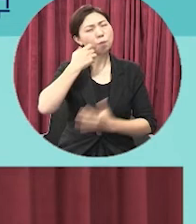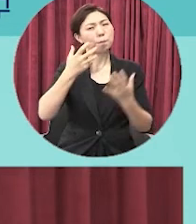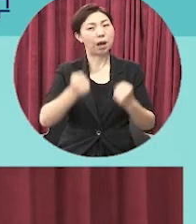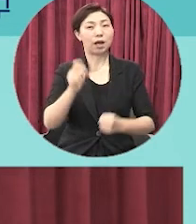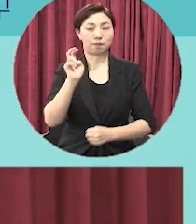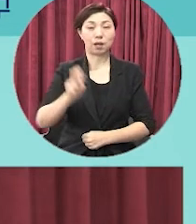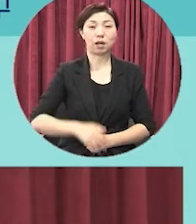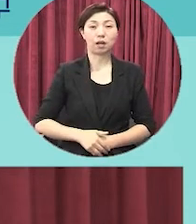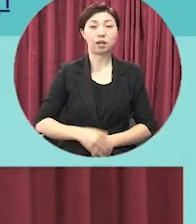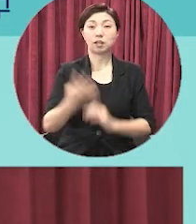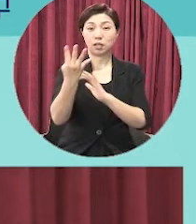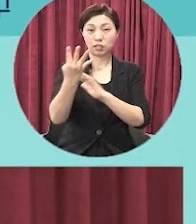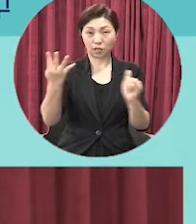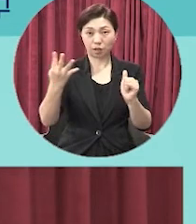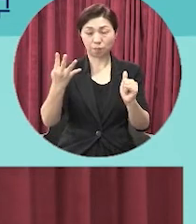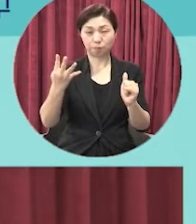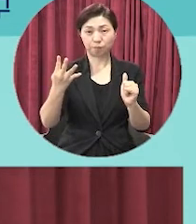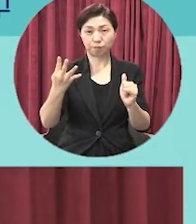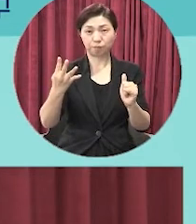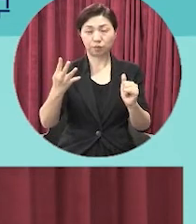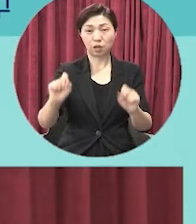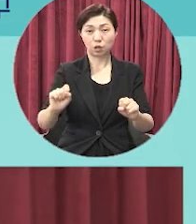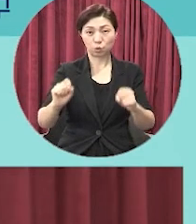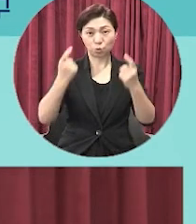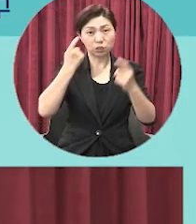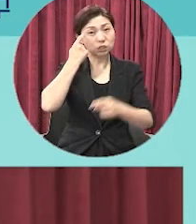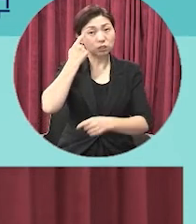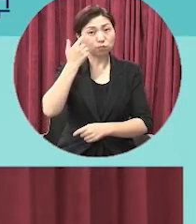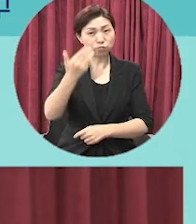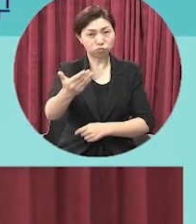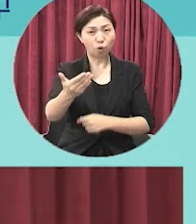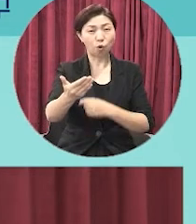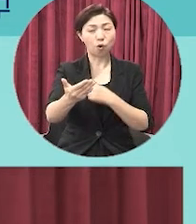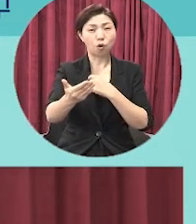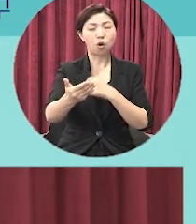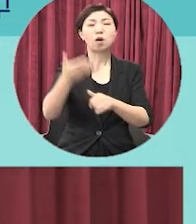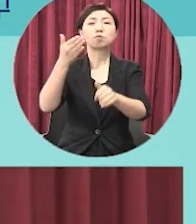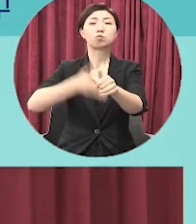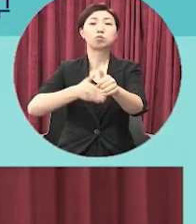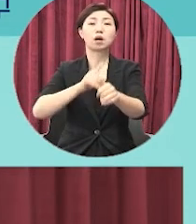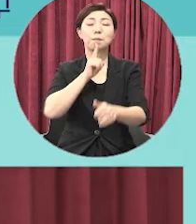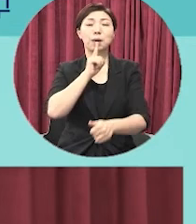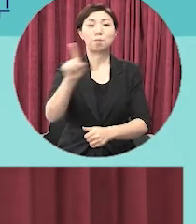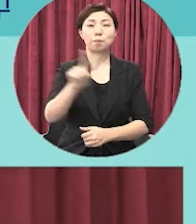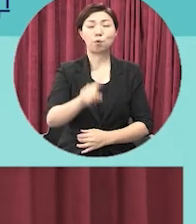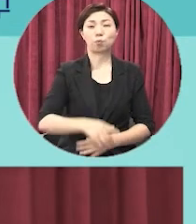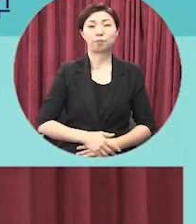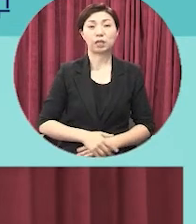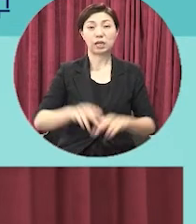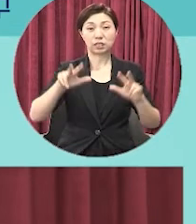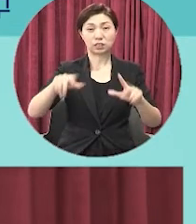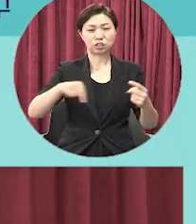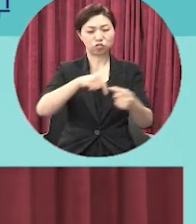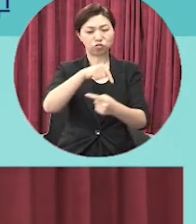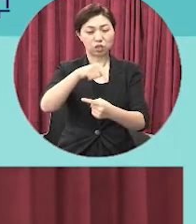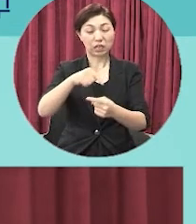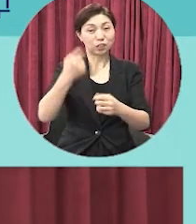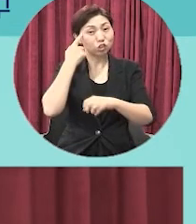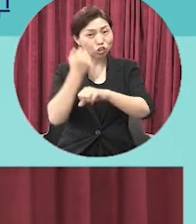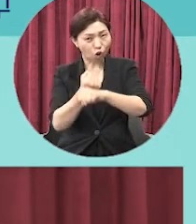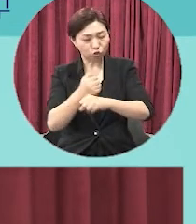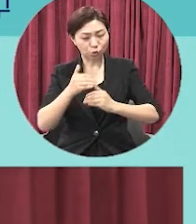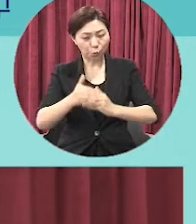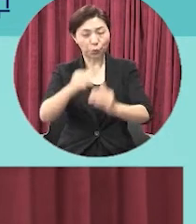어쩜 내 분께 공통으로 치는 어 말씀 부탁 드리는 것은 이 진행을 하시면서 빅데이터에